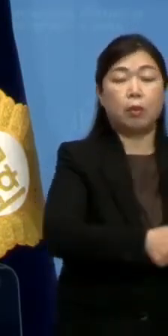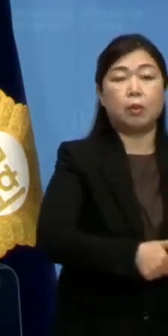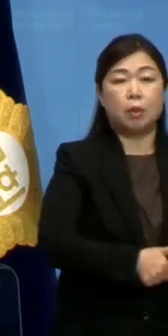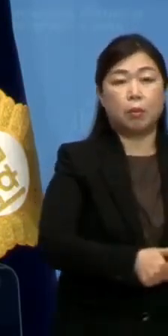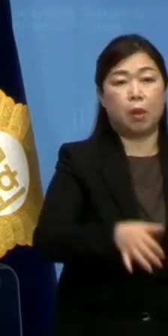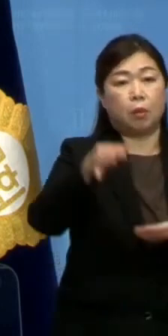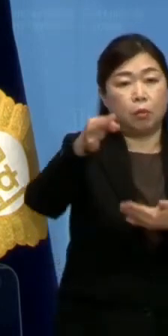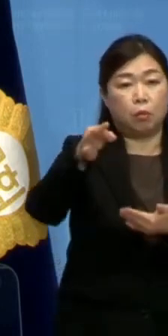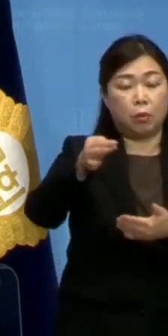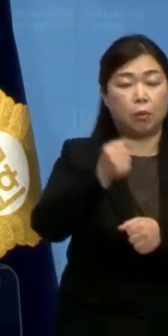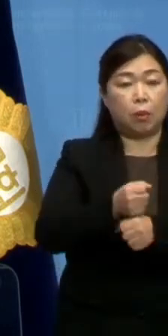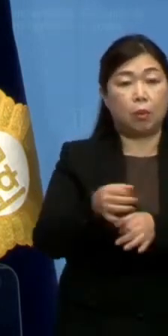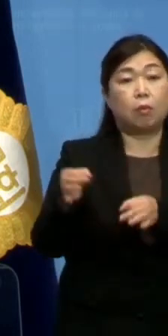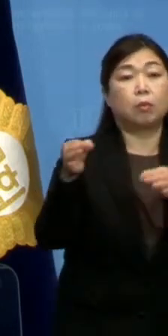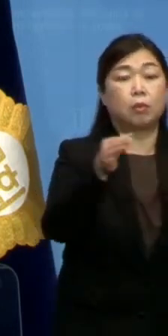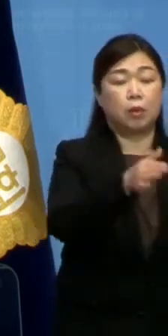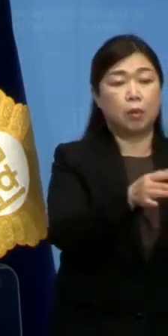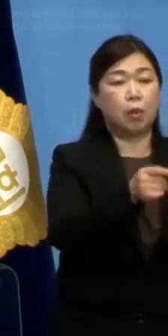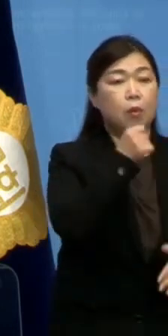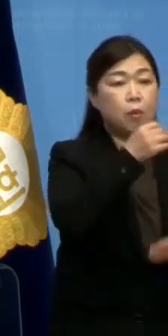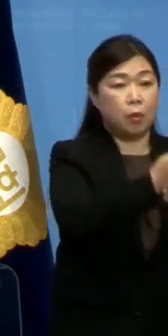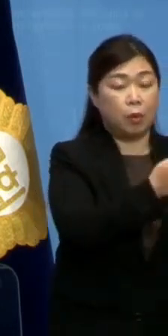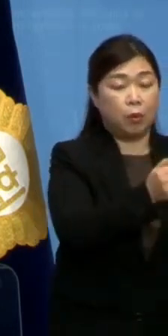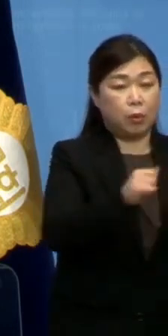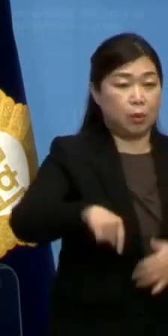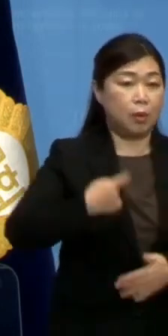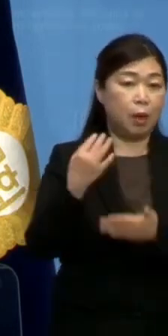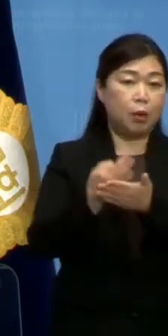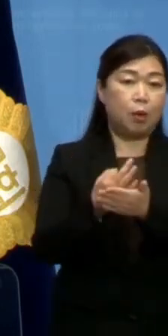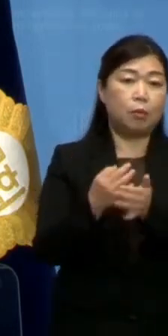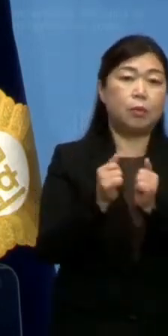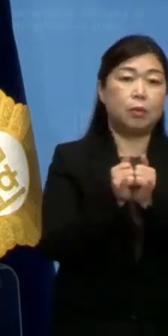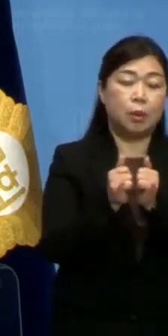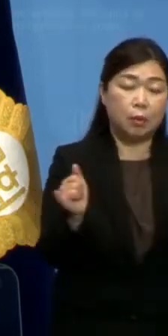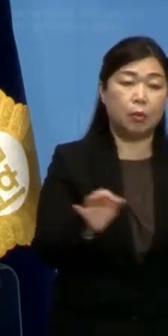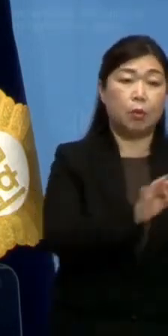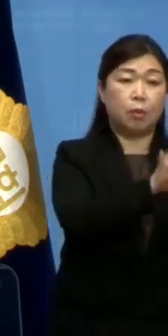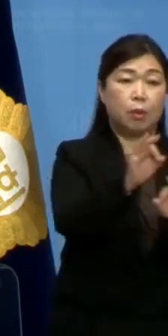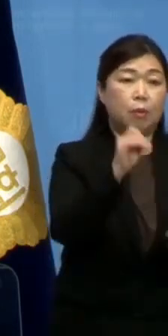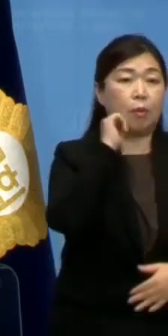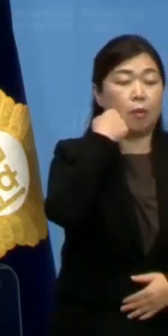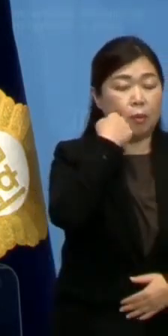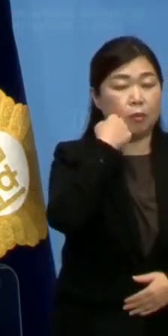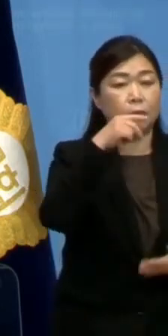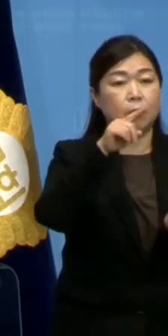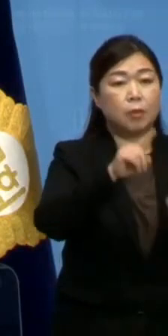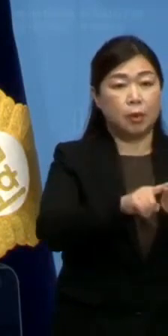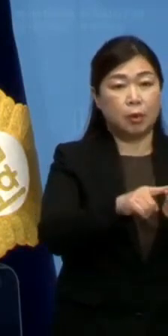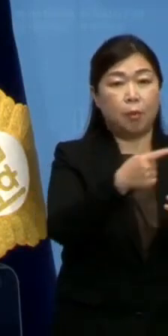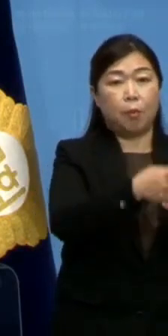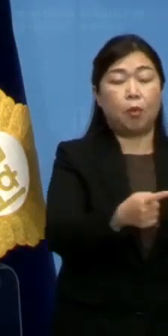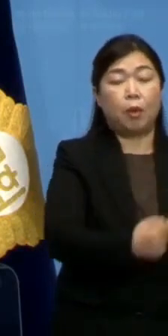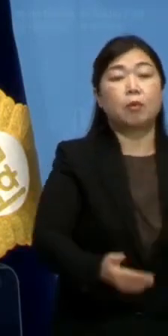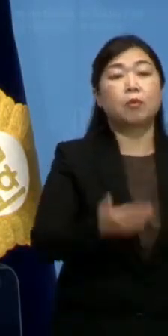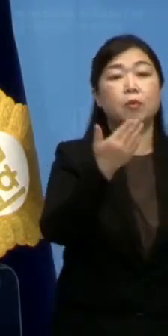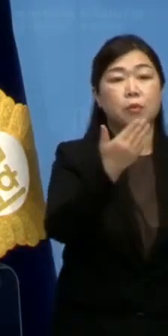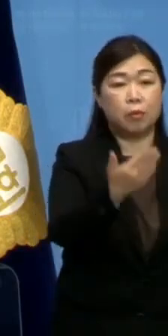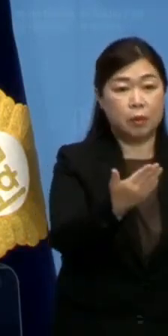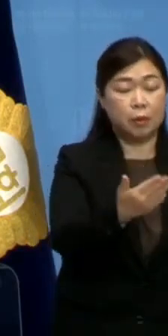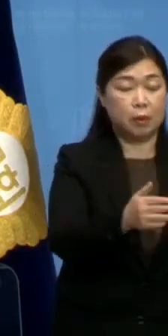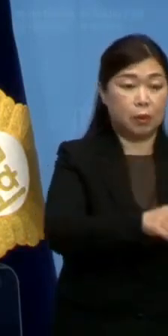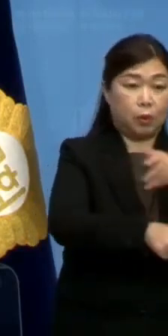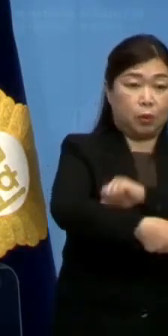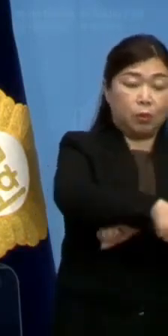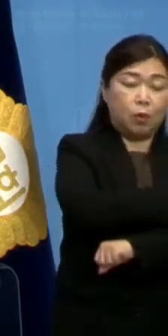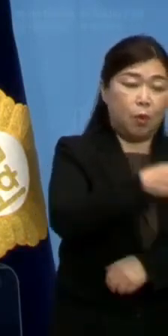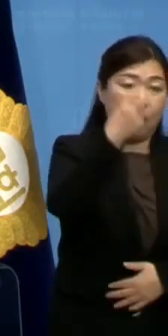투입해서 소상공인 자영업자의 경제적 어려움을 어떻게 보상할지